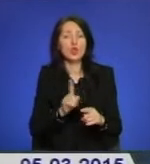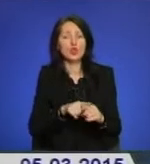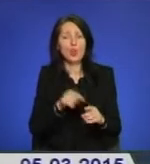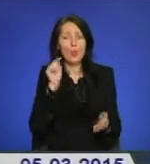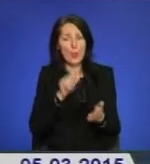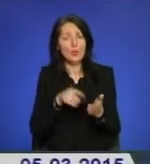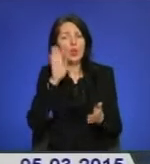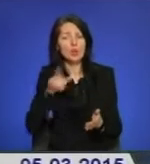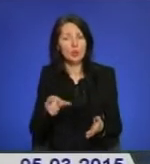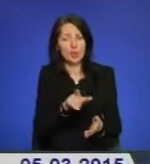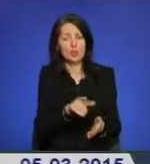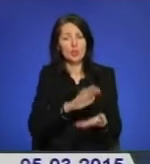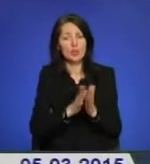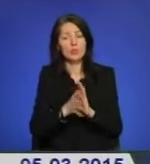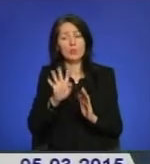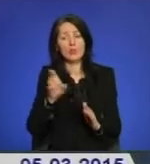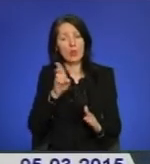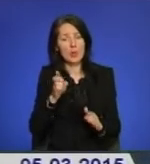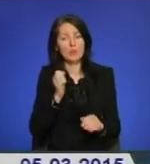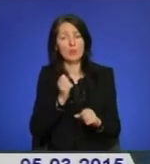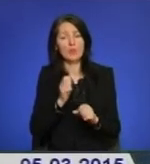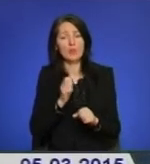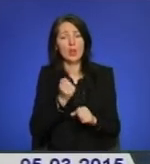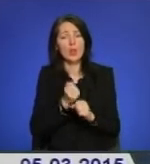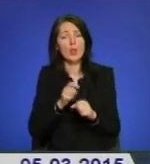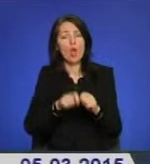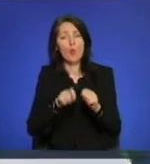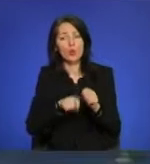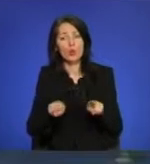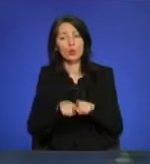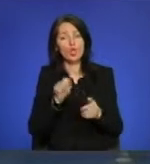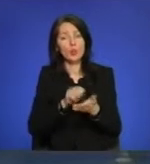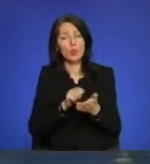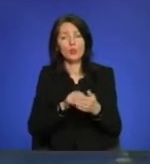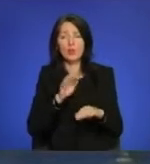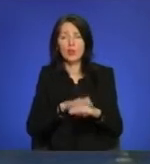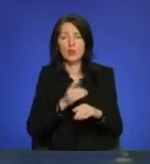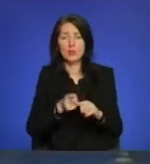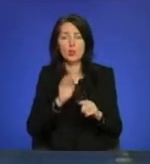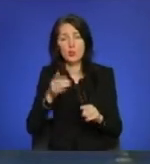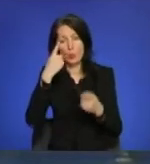на 4 березня 2015 року проводять перевірку та документування фактів.